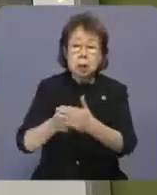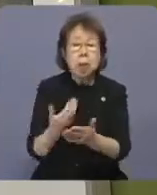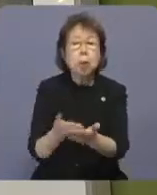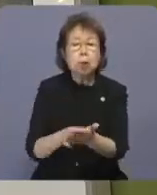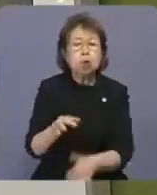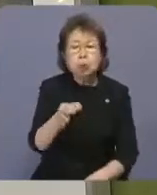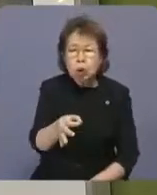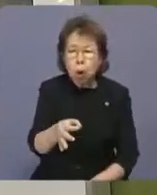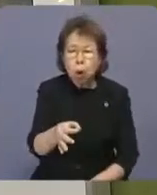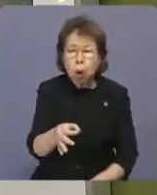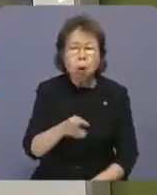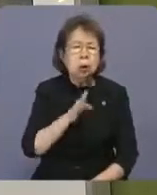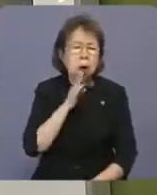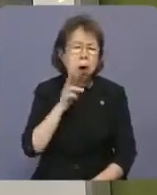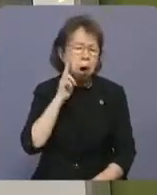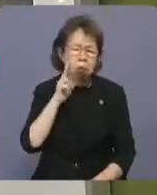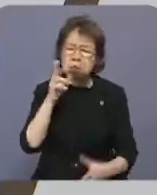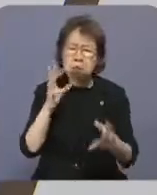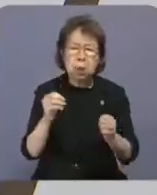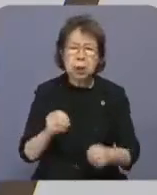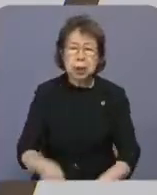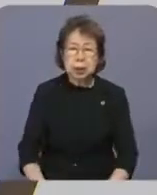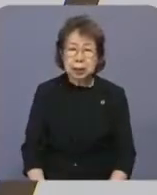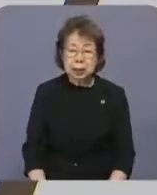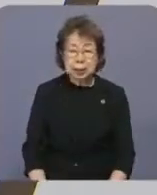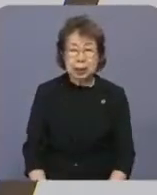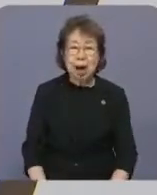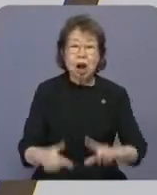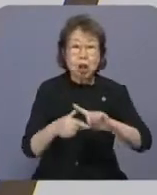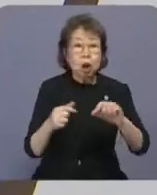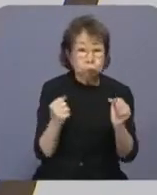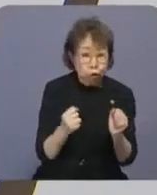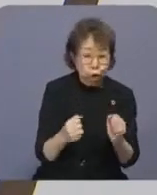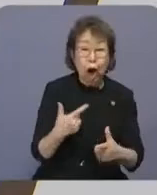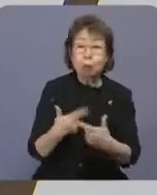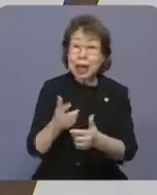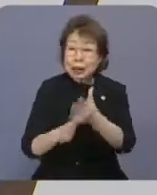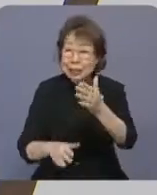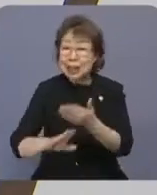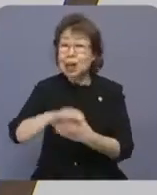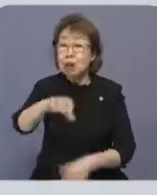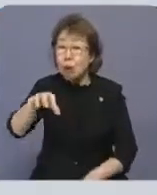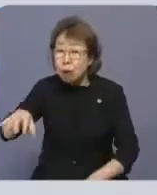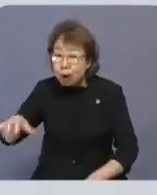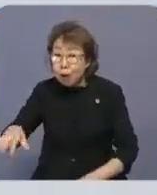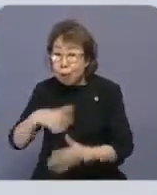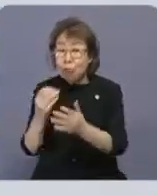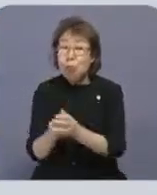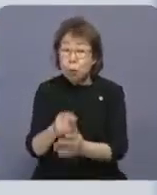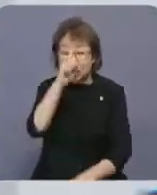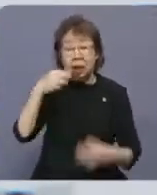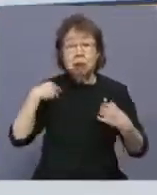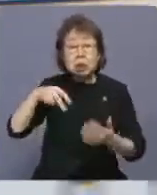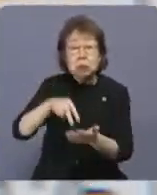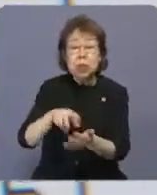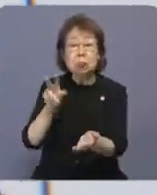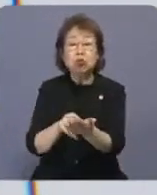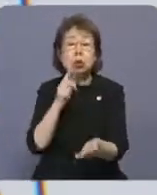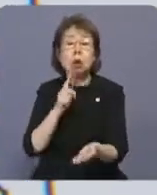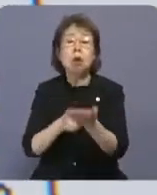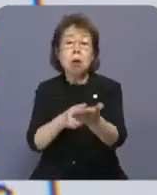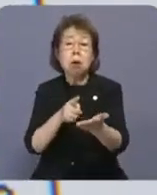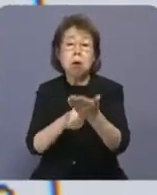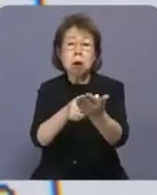비용 자체가 사실은 너무 많이 나가는 거죠. 경북과 부산시 등 여러 자치단체에서 해수부에 잇따라 문제를